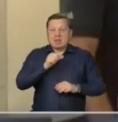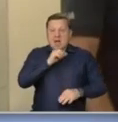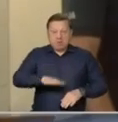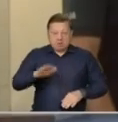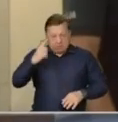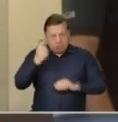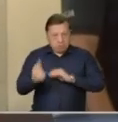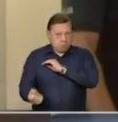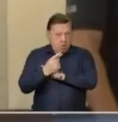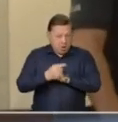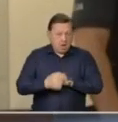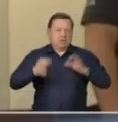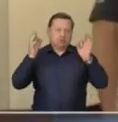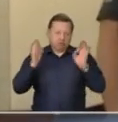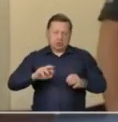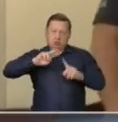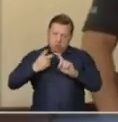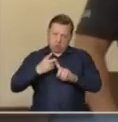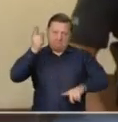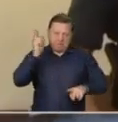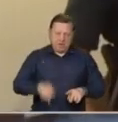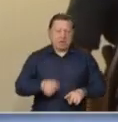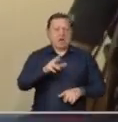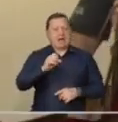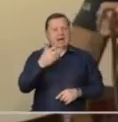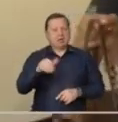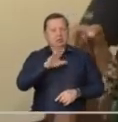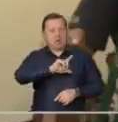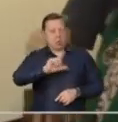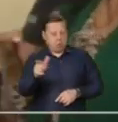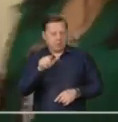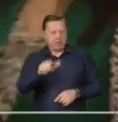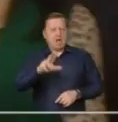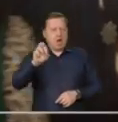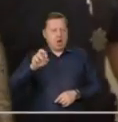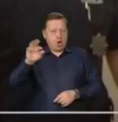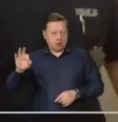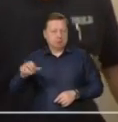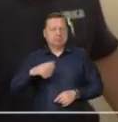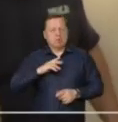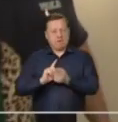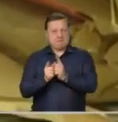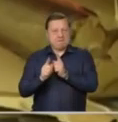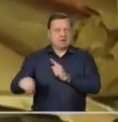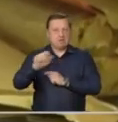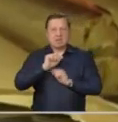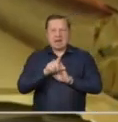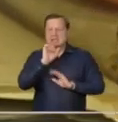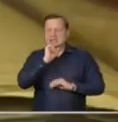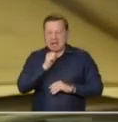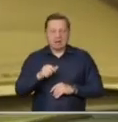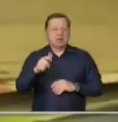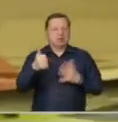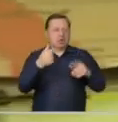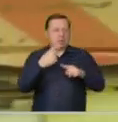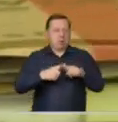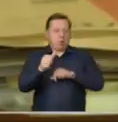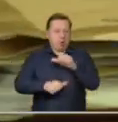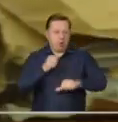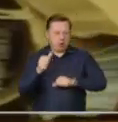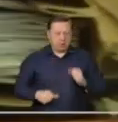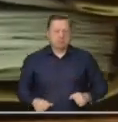usłyszał kolejny wyrok. Arkadiusz E., pseudonim Hos, za kierowanie szajką oszukującą starsze osoby został skazany na 6,5 roku więzienia. Sąd